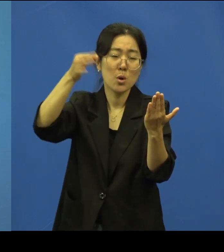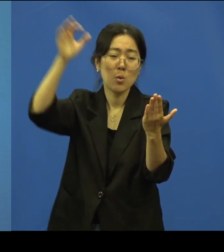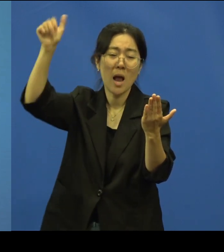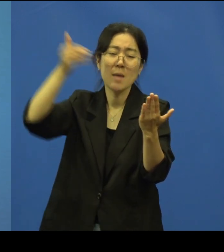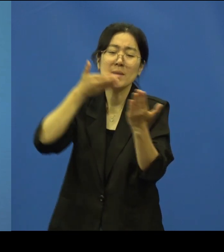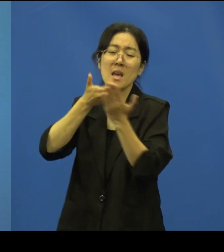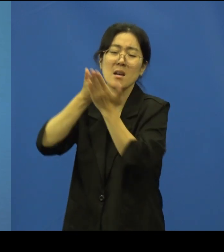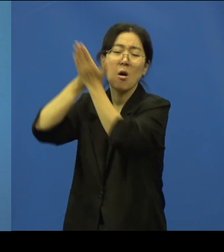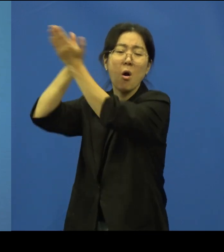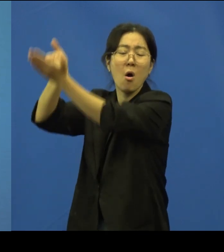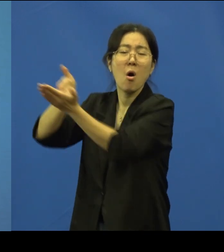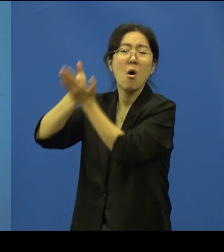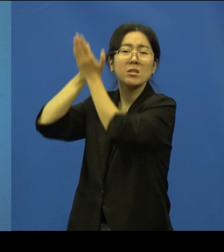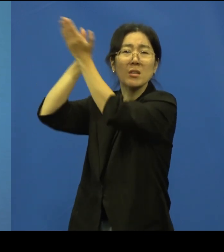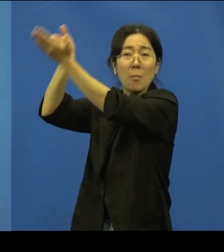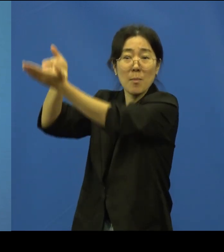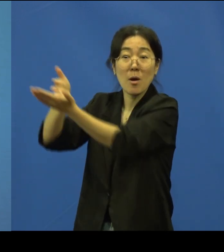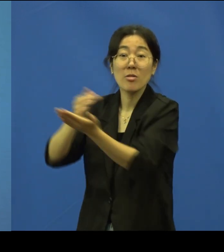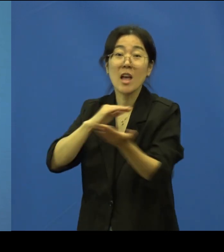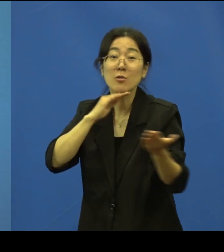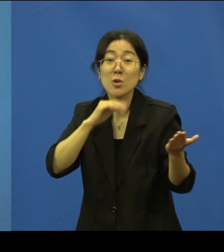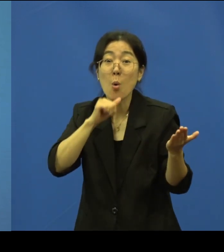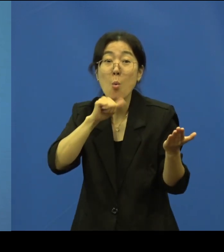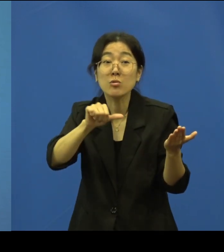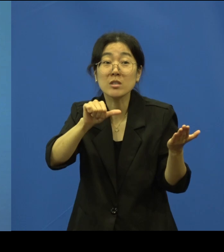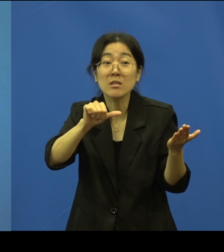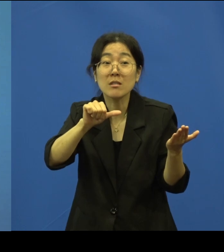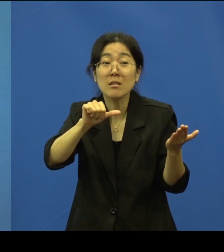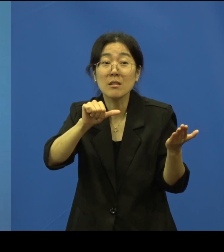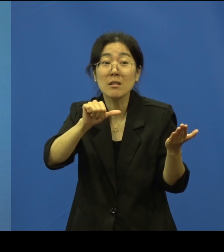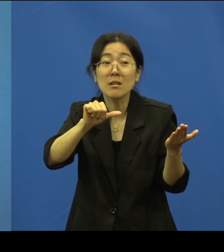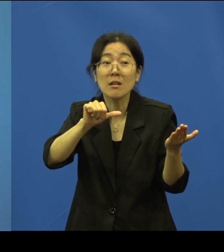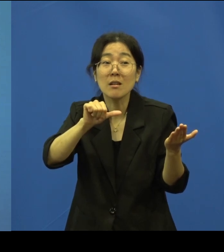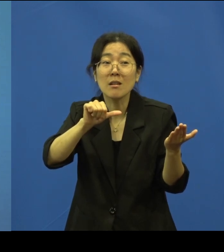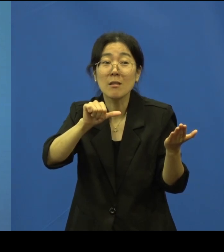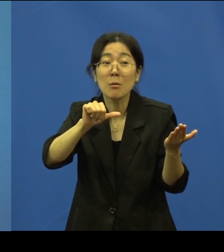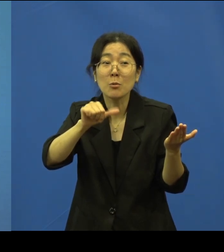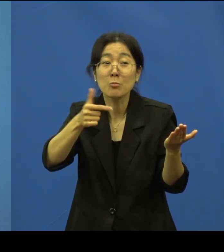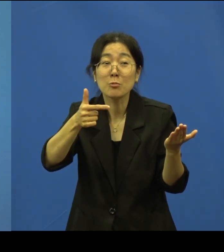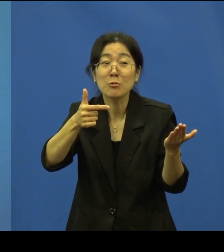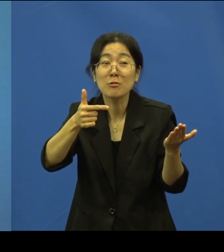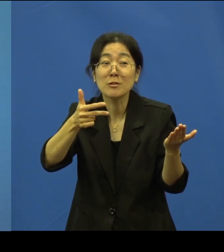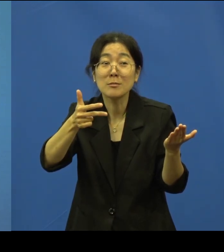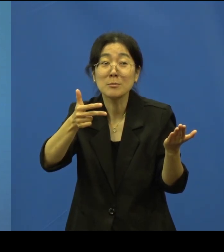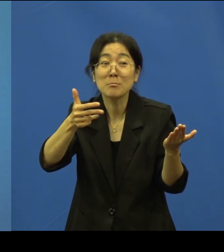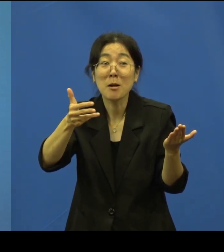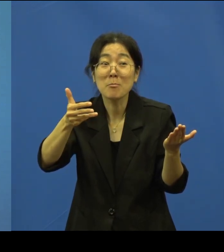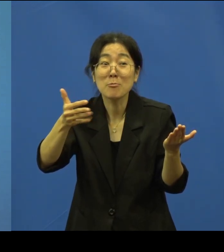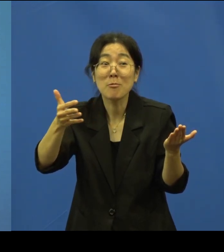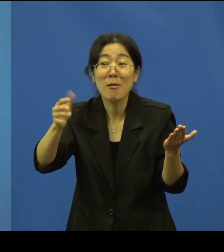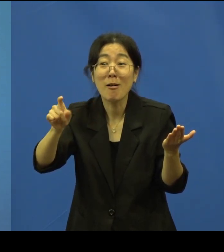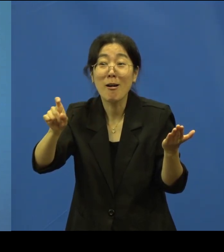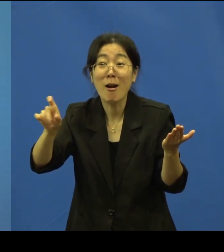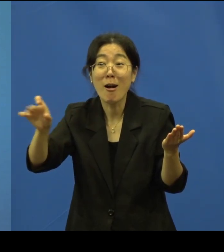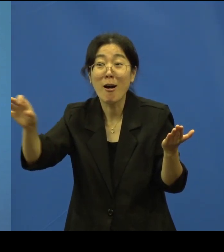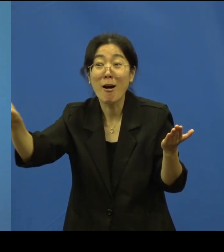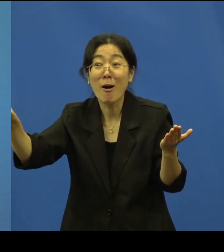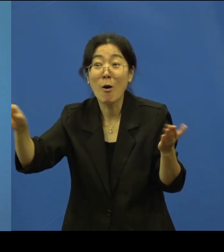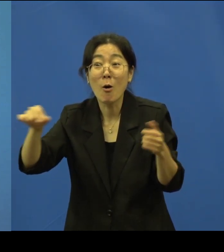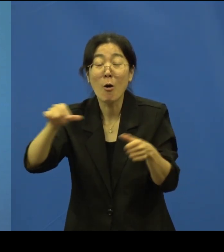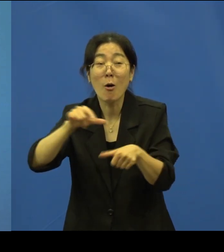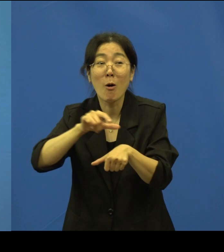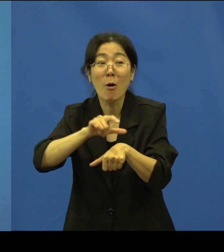올려드리다 보면 5분이 10분이 돼요. 우리 보통 그래, 어떤 사람들 5분만 얘기합시다, 그 얘기하다 보면 5분, 10분, 10분, 30분 이렇게 되는